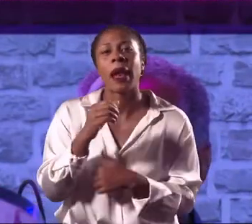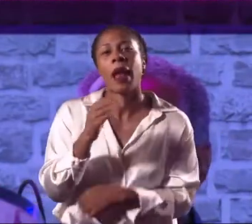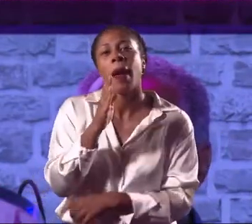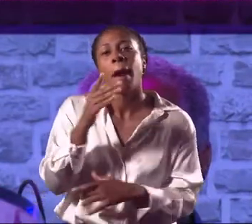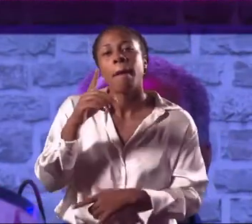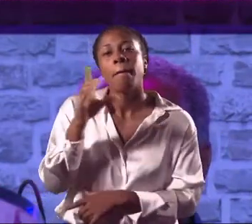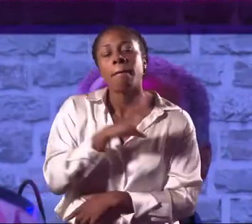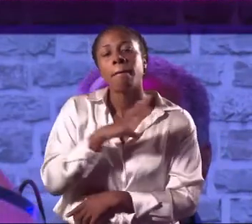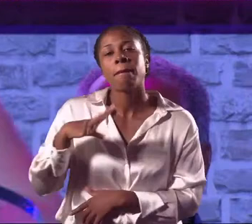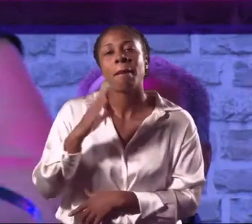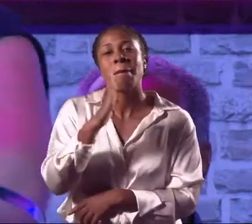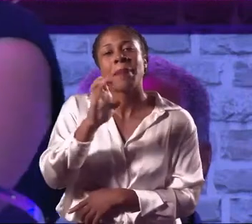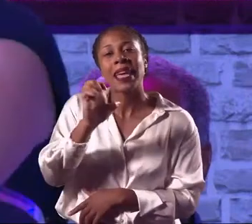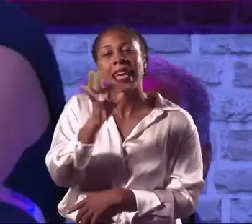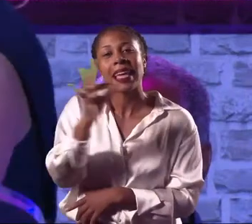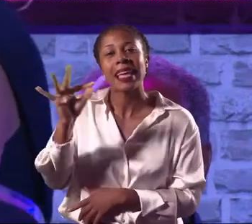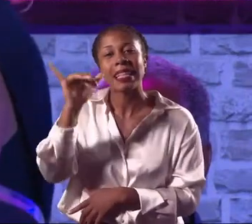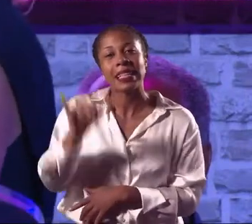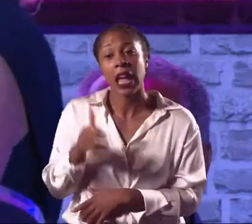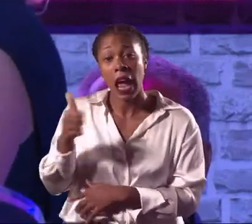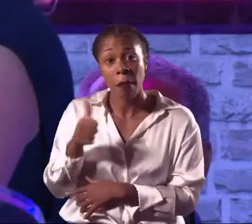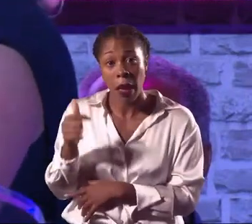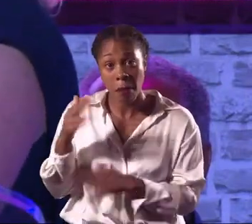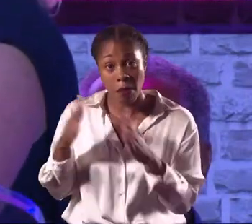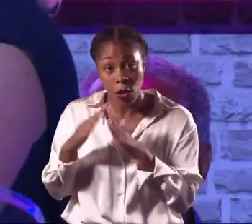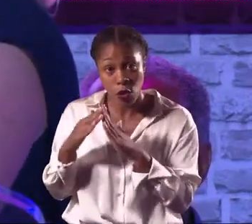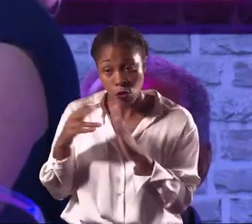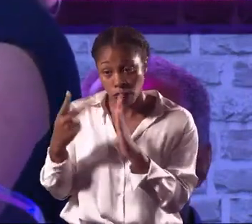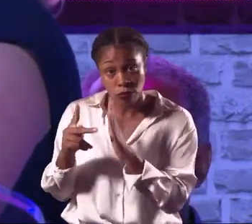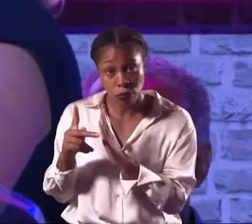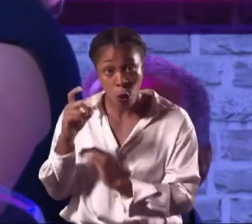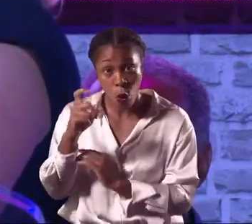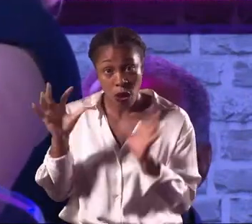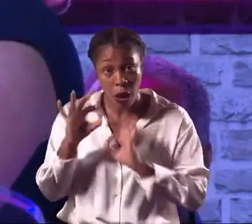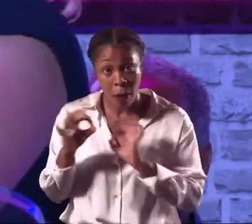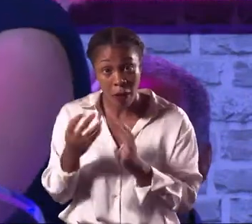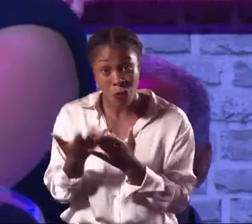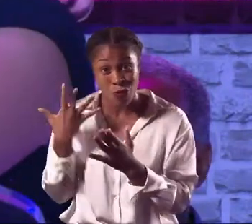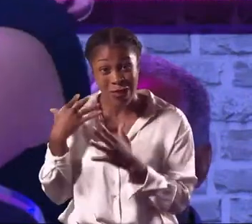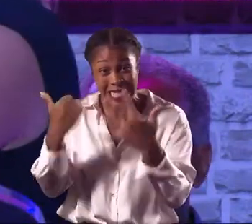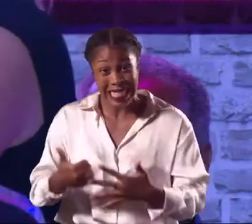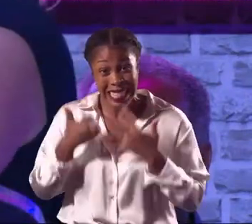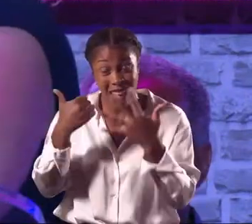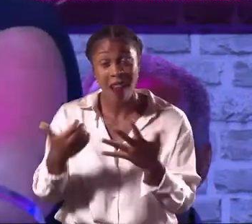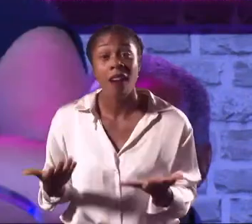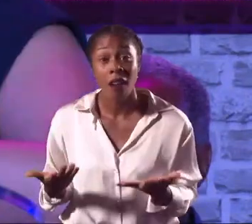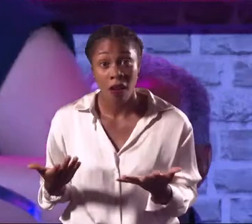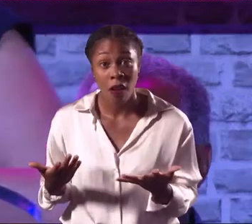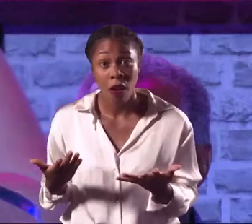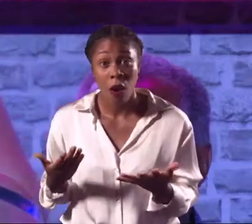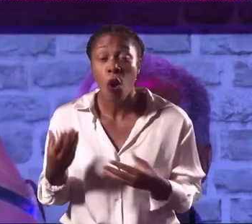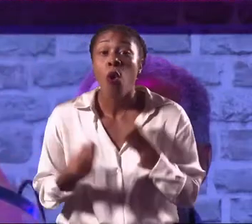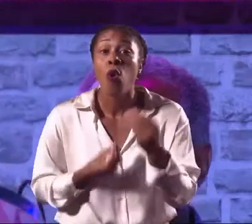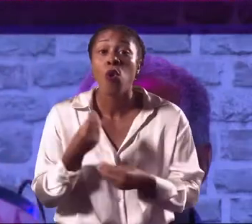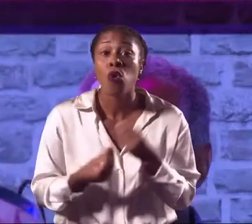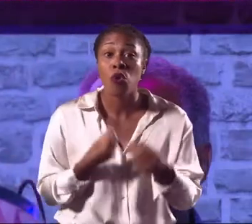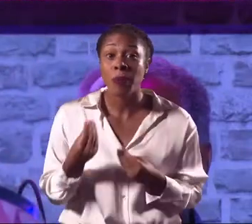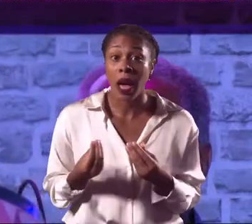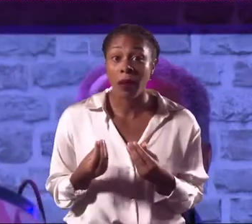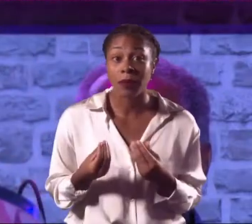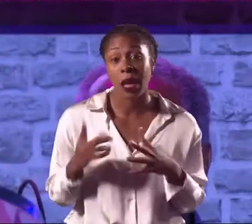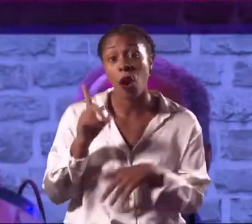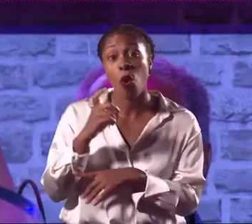6 ans chez elle. Je me rappelle des gens qui m'expliquaient qu'en ouvrant leur robinet, ils avaient directement de l'eau de merde, comme ils disaient, c'est-à-dire avec des matières